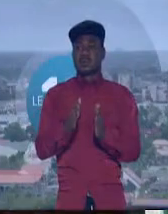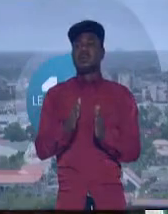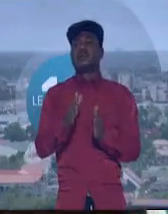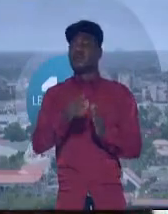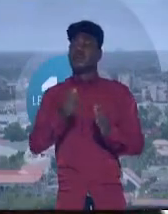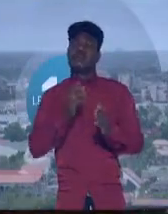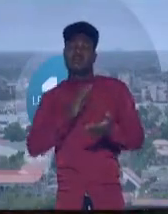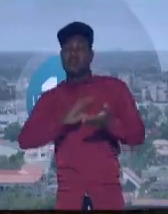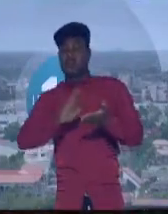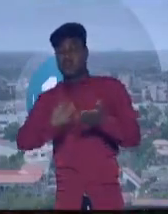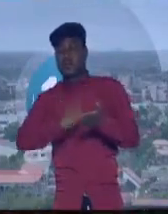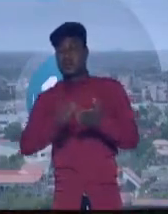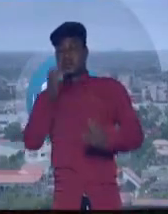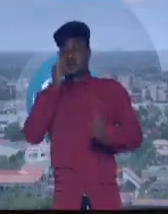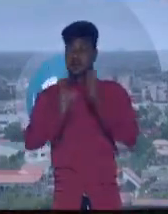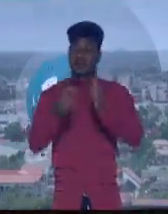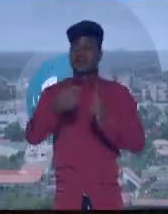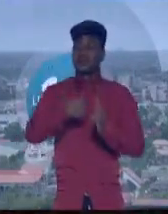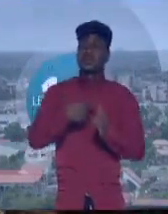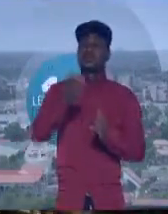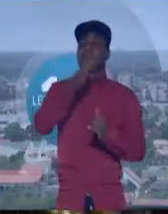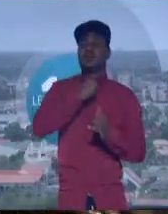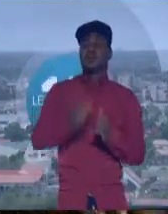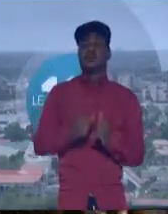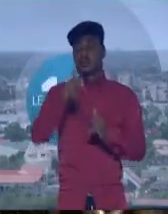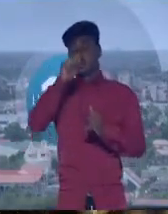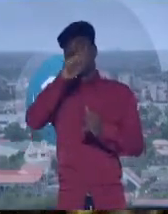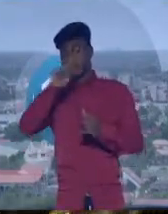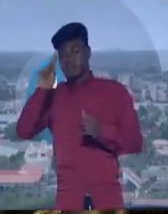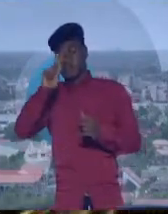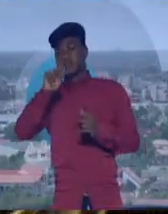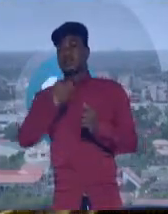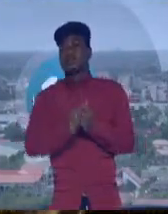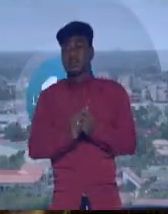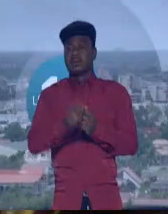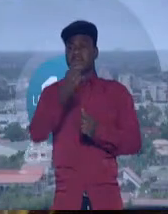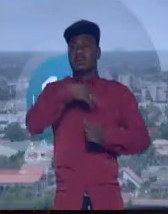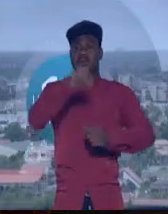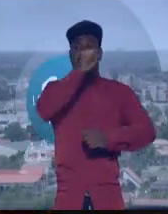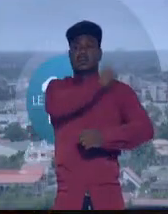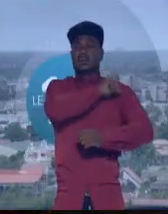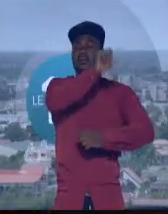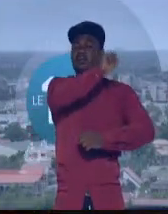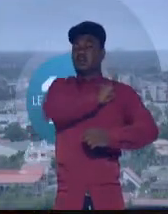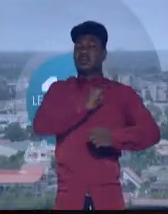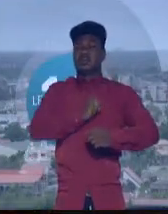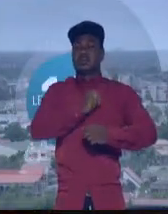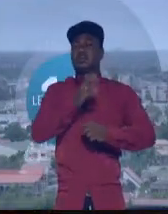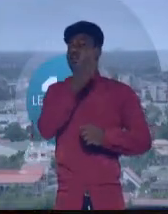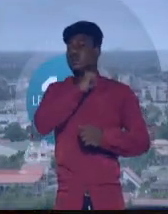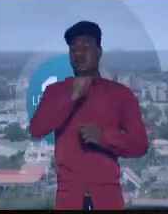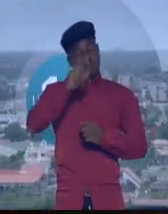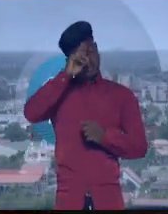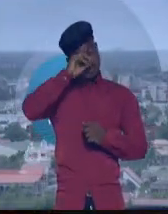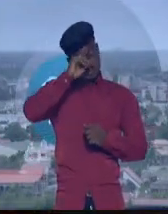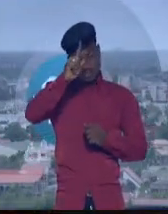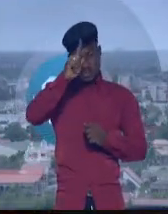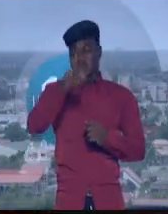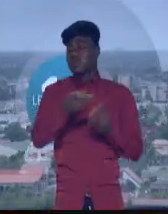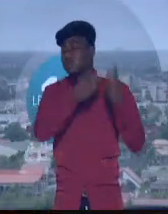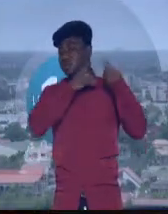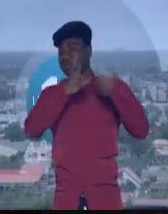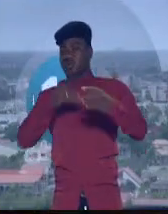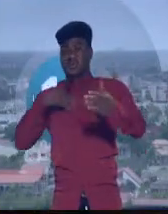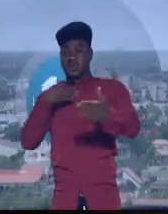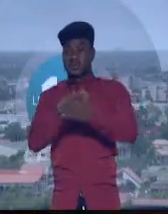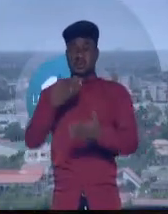que je connais. Souleymane Sanou, c'est un talent. Il a démontré depuis son arrivée au niveau de la